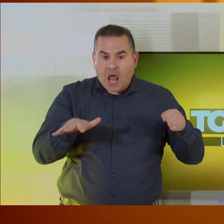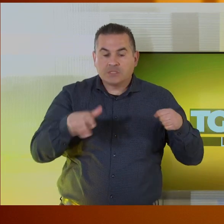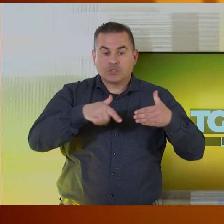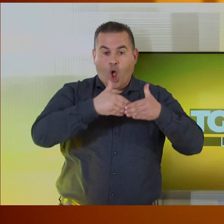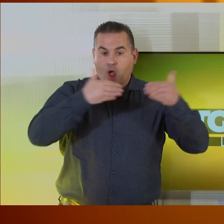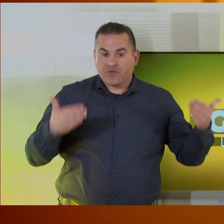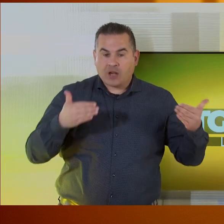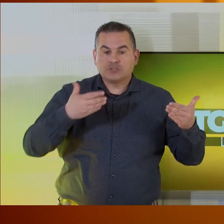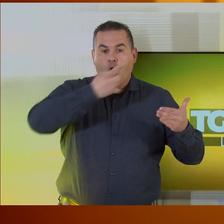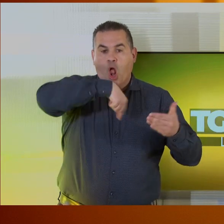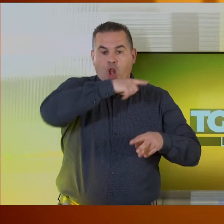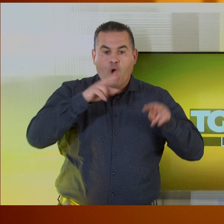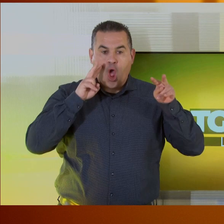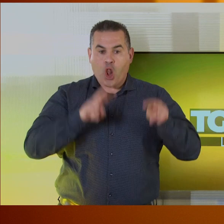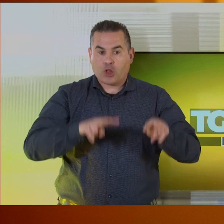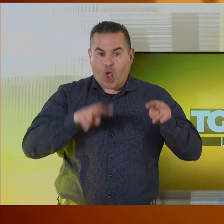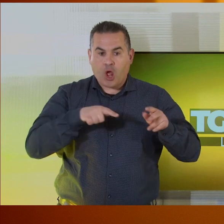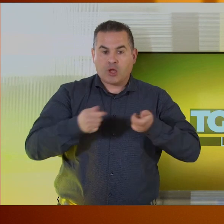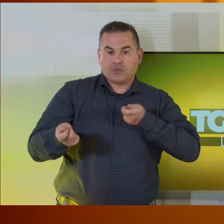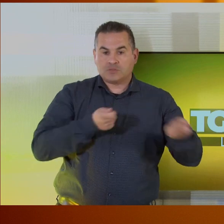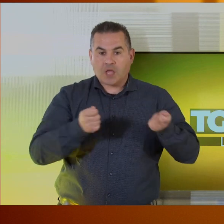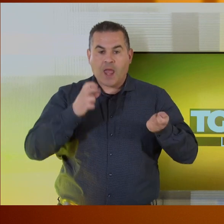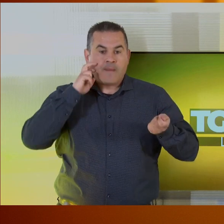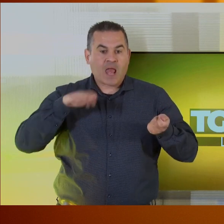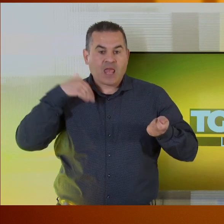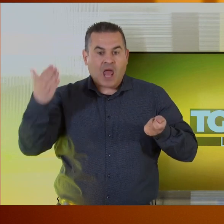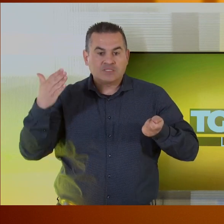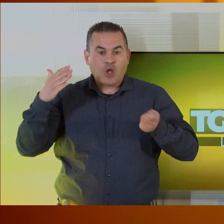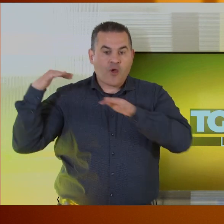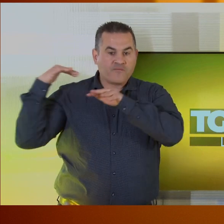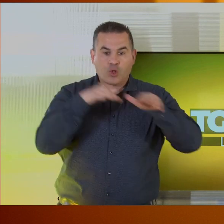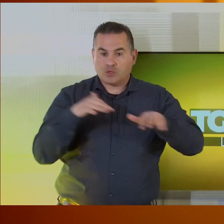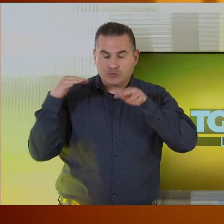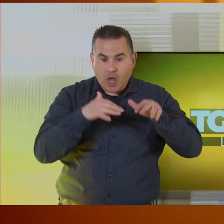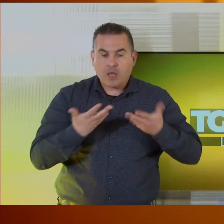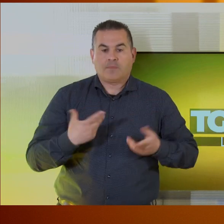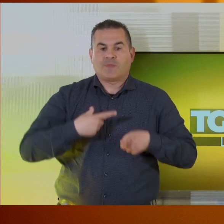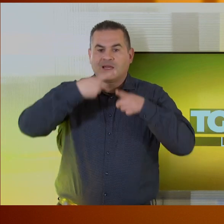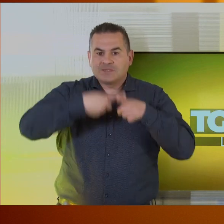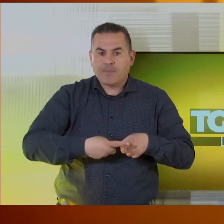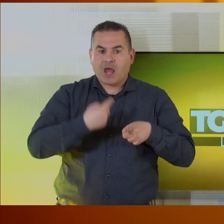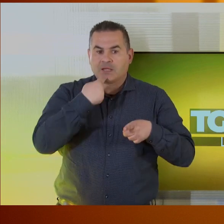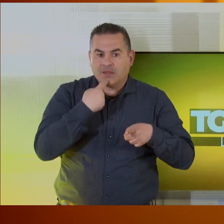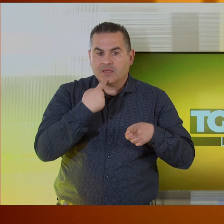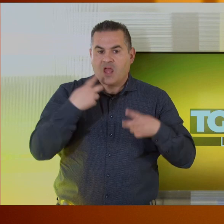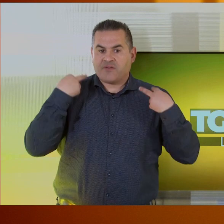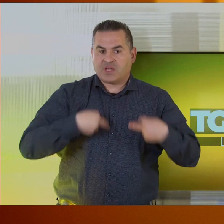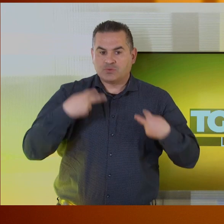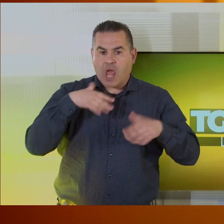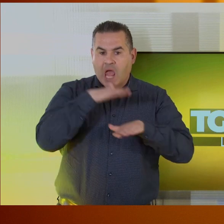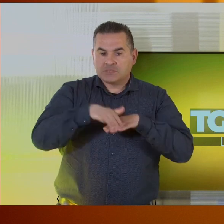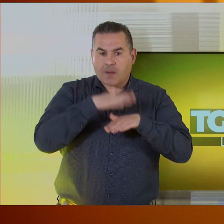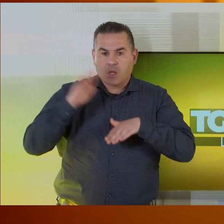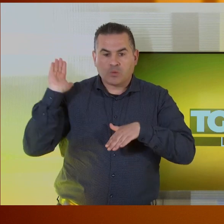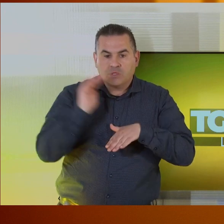Le frontiere del Mediterraneo e il loro controllo, la gestione del flusso dei migranti, la testimonianza di chi ha vissuto un'esperienza di orrore quotidiano e di torture pur